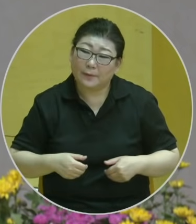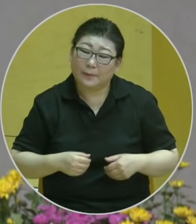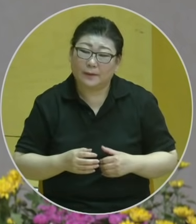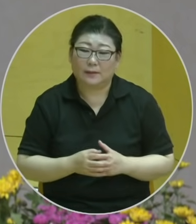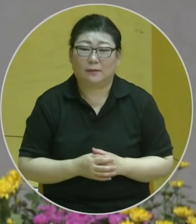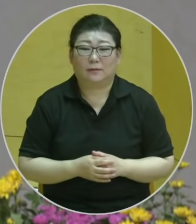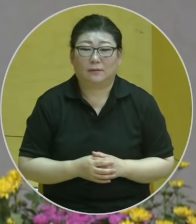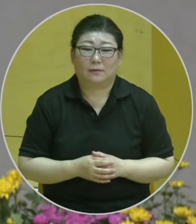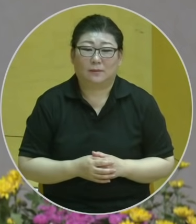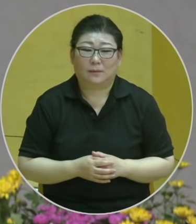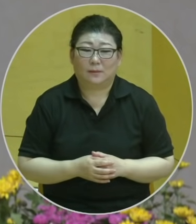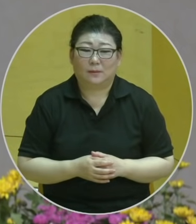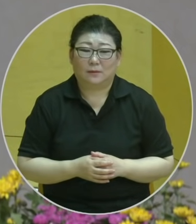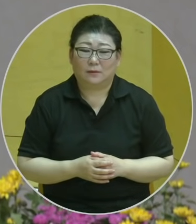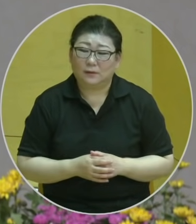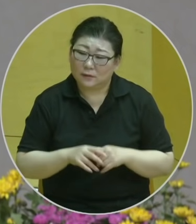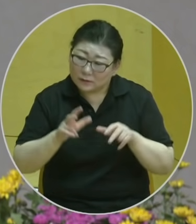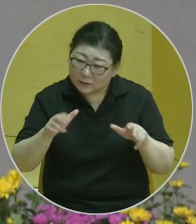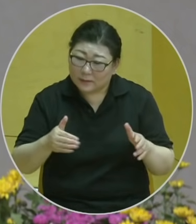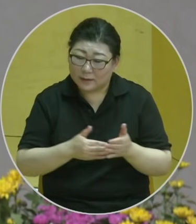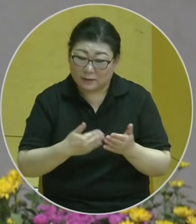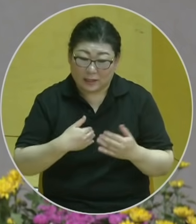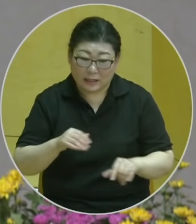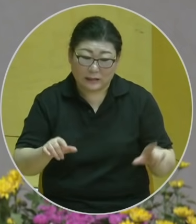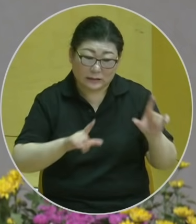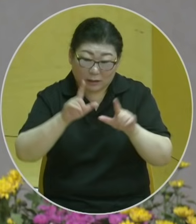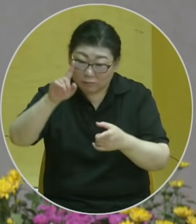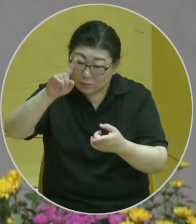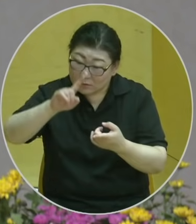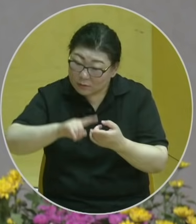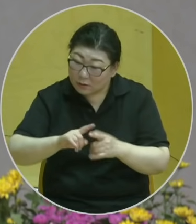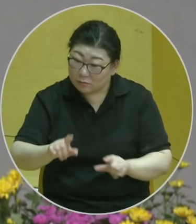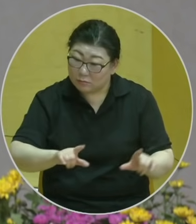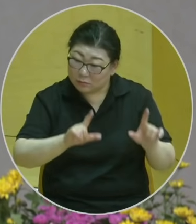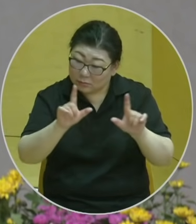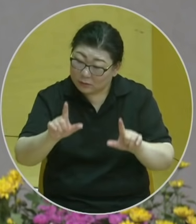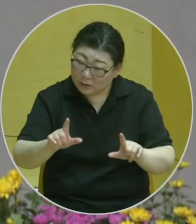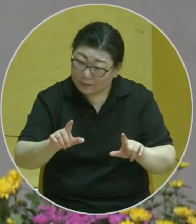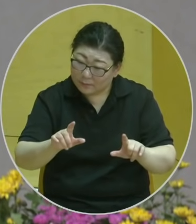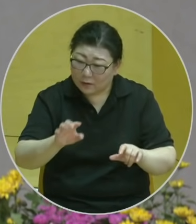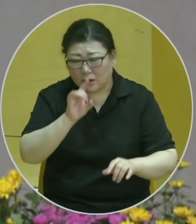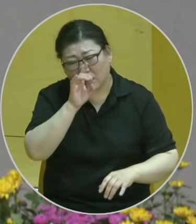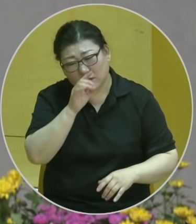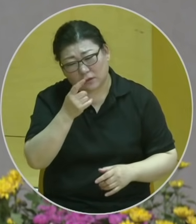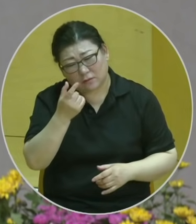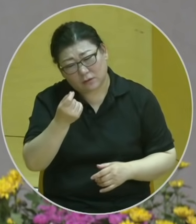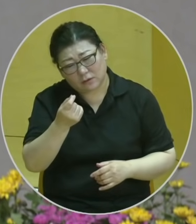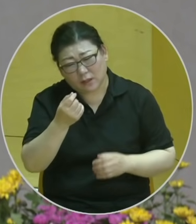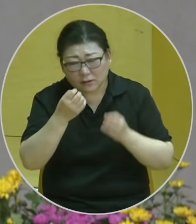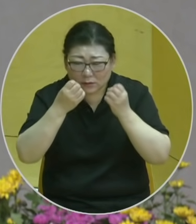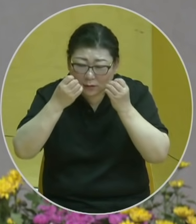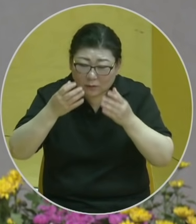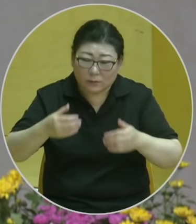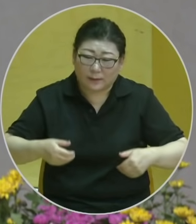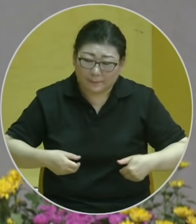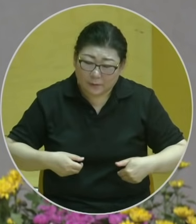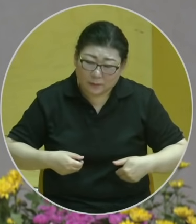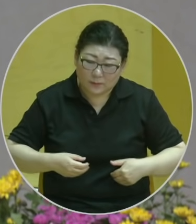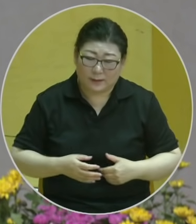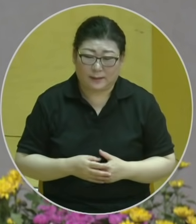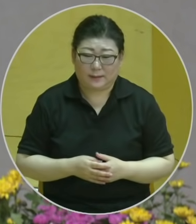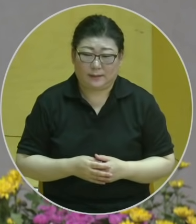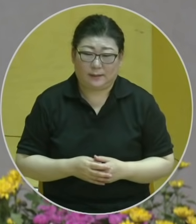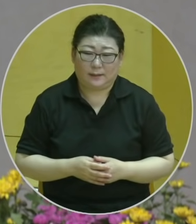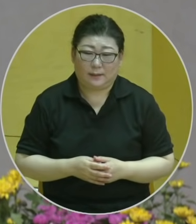되는데 내가 지금까지 살아왔던 이 방식대로 나는 살면 안 될 것 같아. 뭔가 새로운 삶이 내 인생 속에 있어야 될